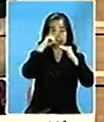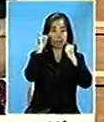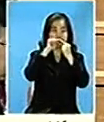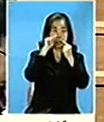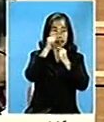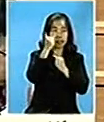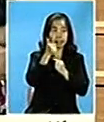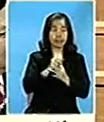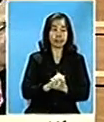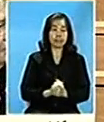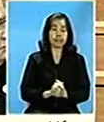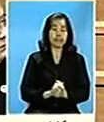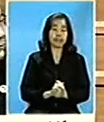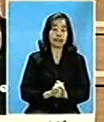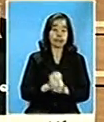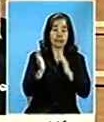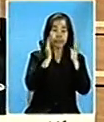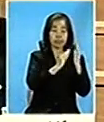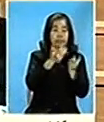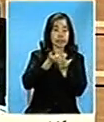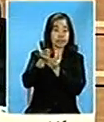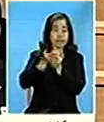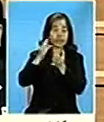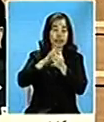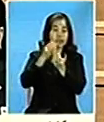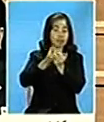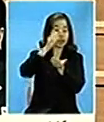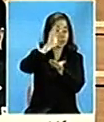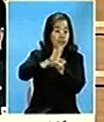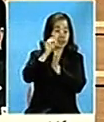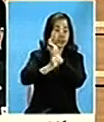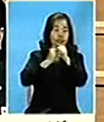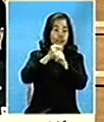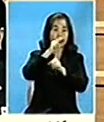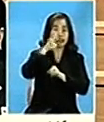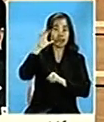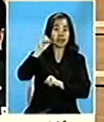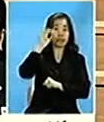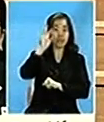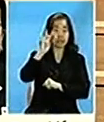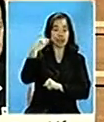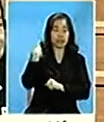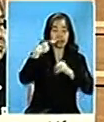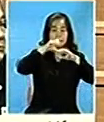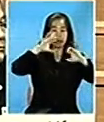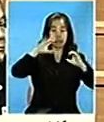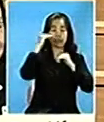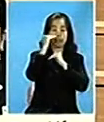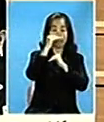ครับสำหรับรายจ่ายเพื่อการลงทุนในปี56ครับรัฐบาลได้ตั้งไว้ที่